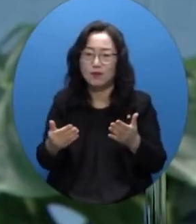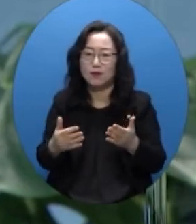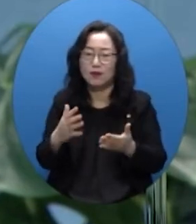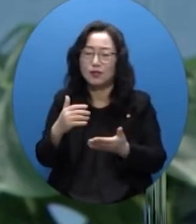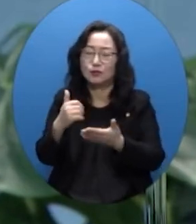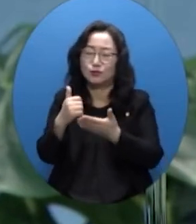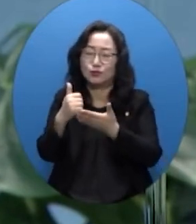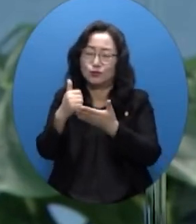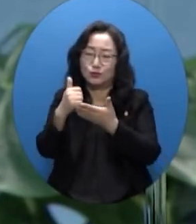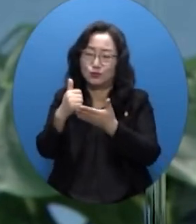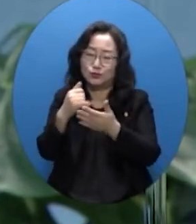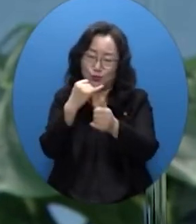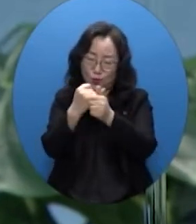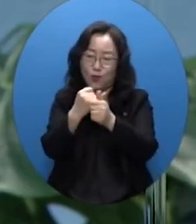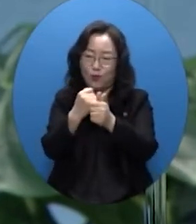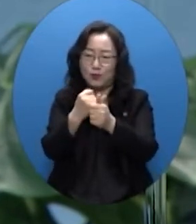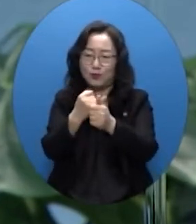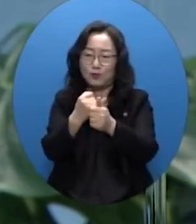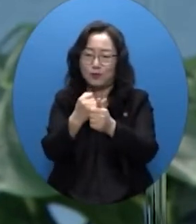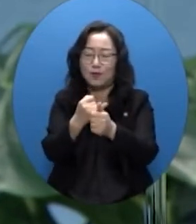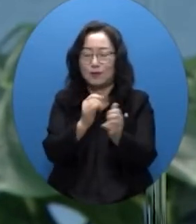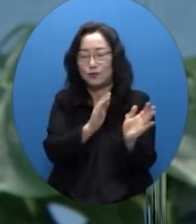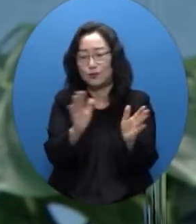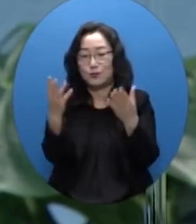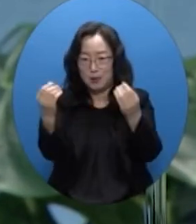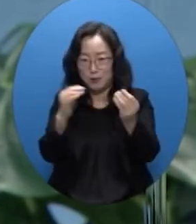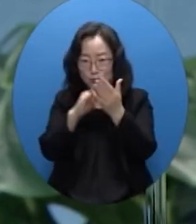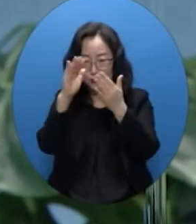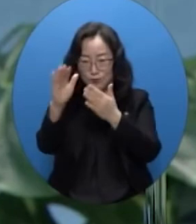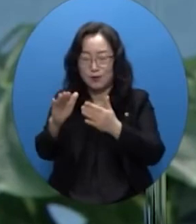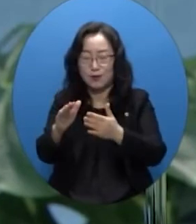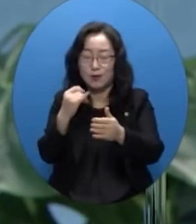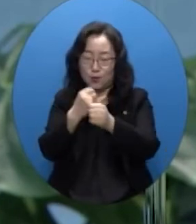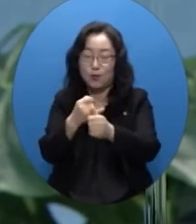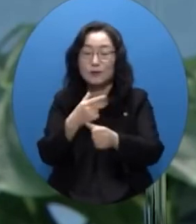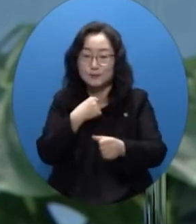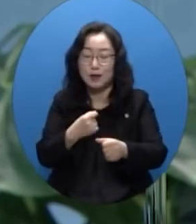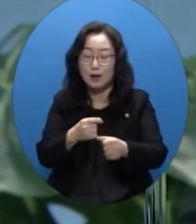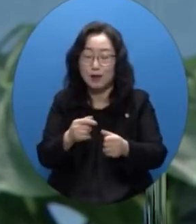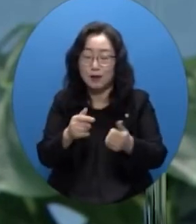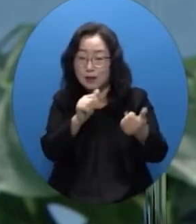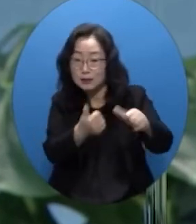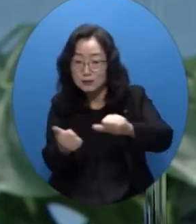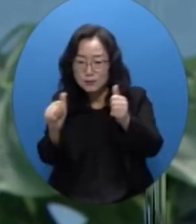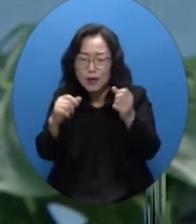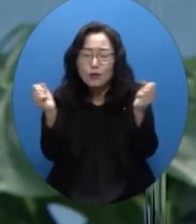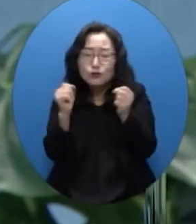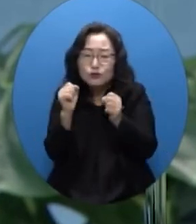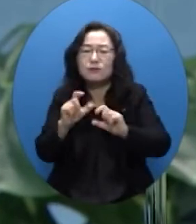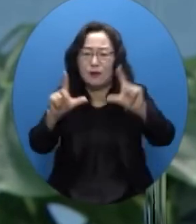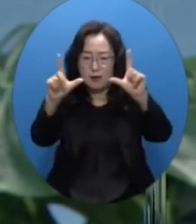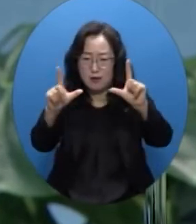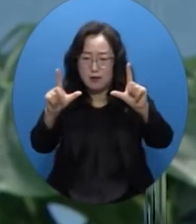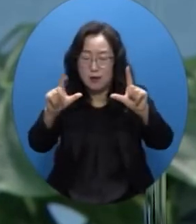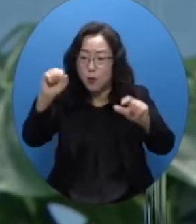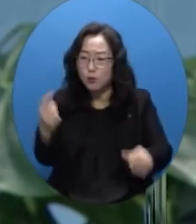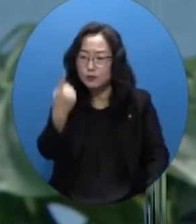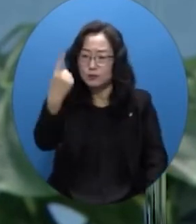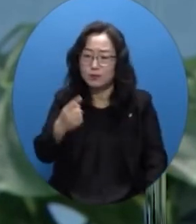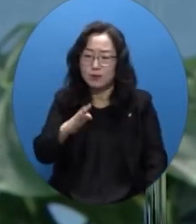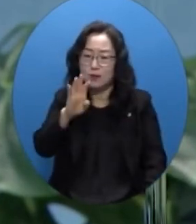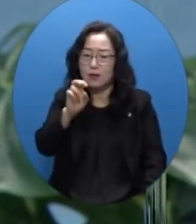김혜자 나서 모든 준비를 갖춘 해 별나게 따 그래서 침 열받은 대충 개월 아침을 받아오고 그것이 폐렴이